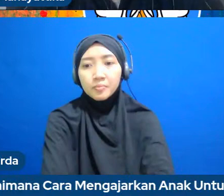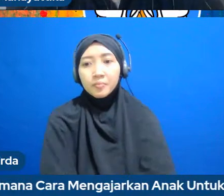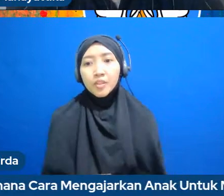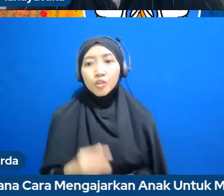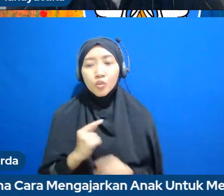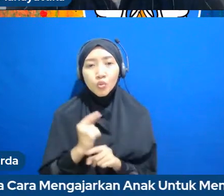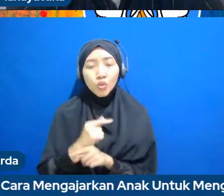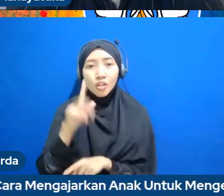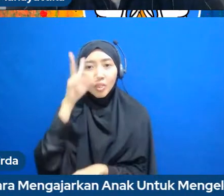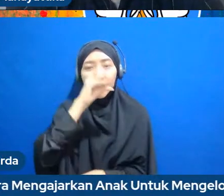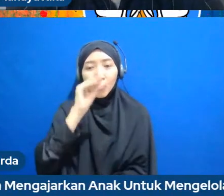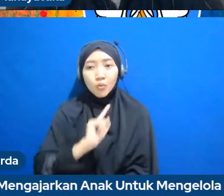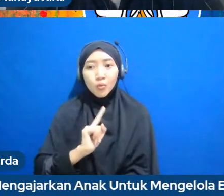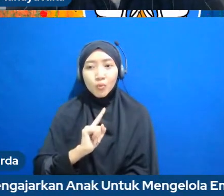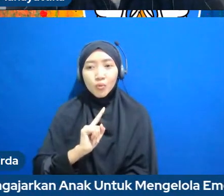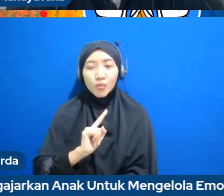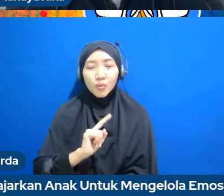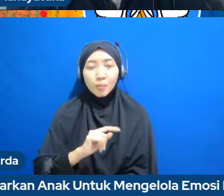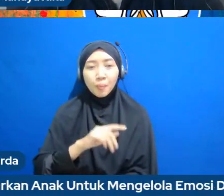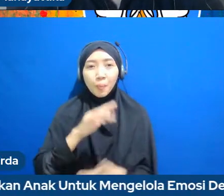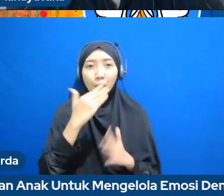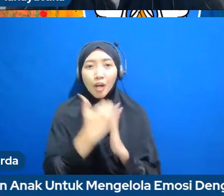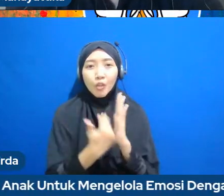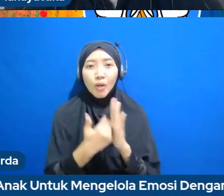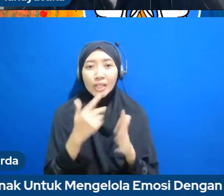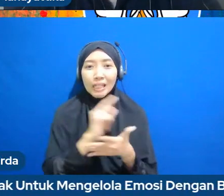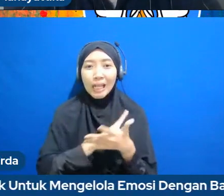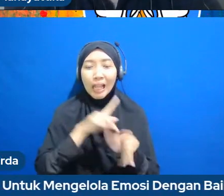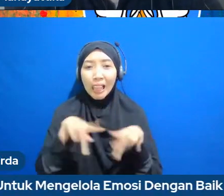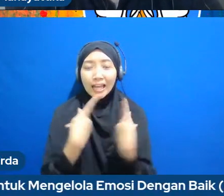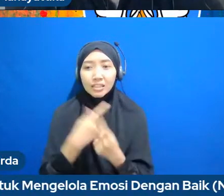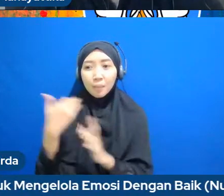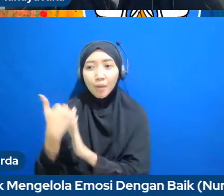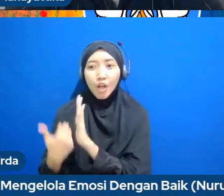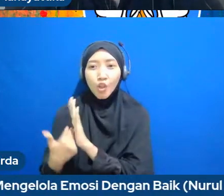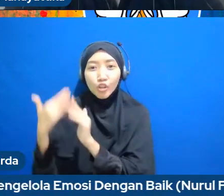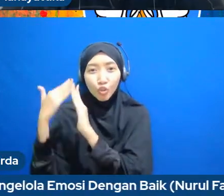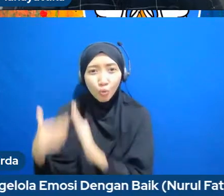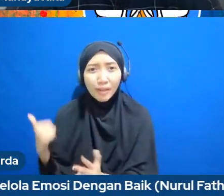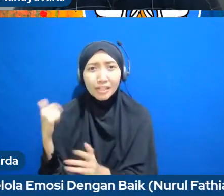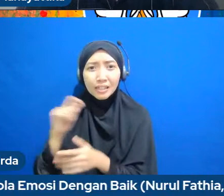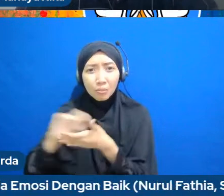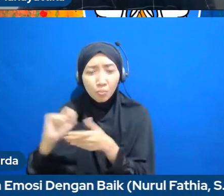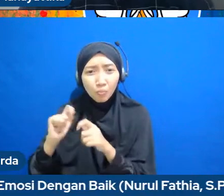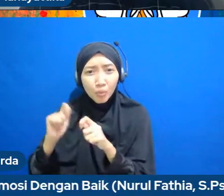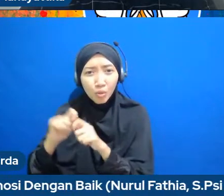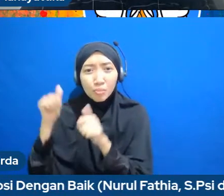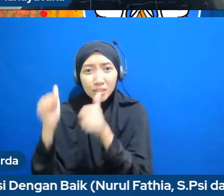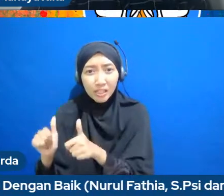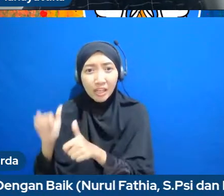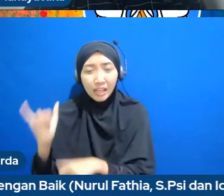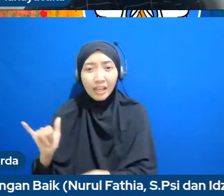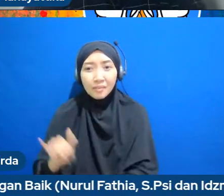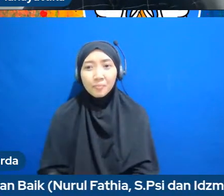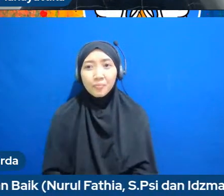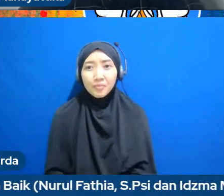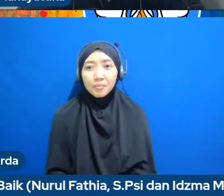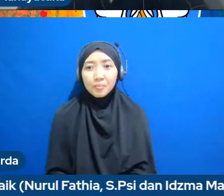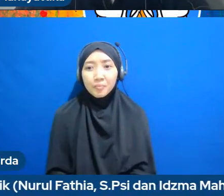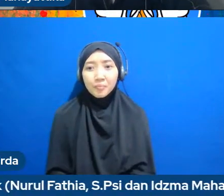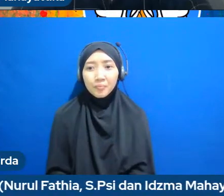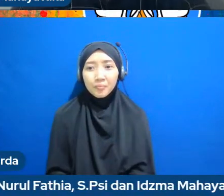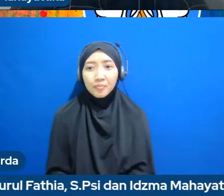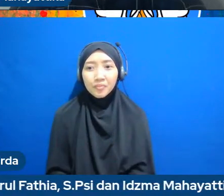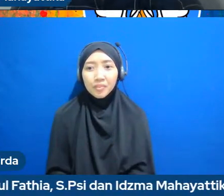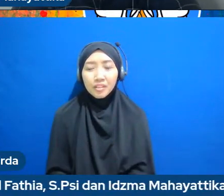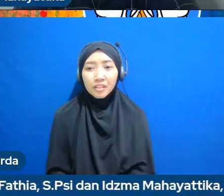betul ya, peraturan di kelas, peraturan di rumah juga bisa dibikin ya sebetulnya. Gitu. Membuat jadi peraturan